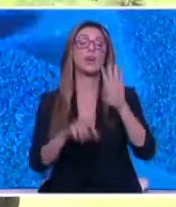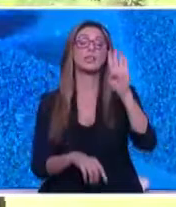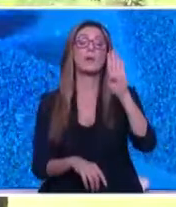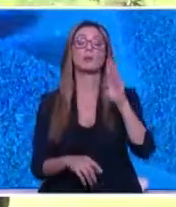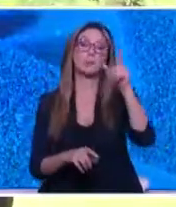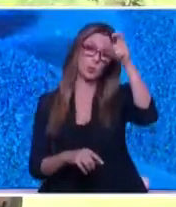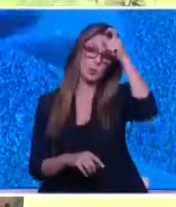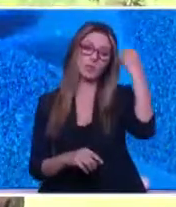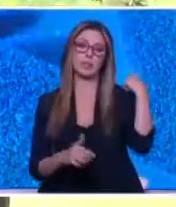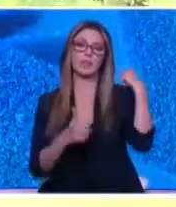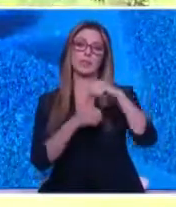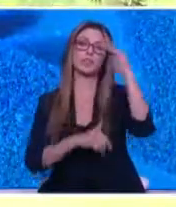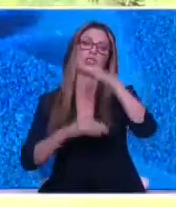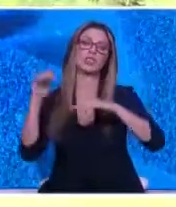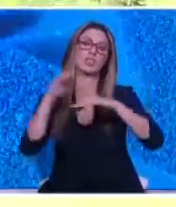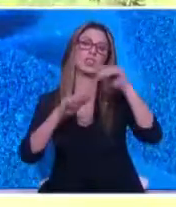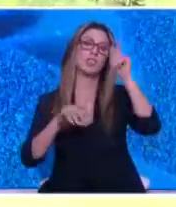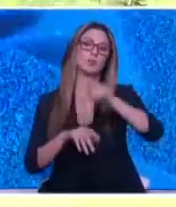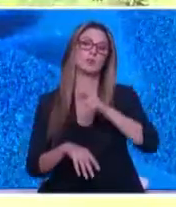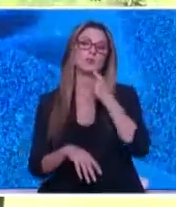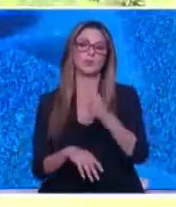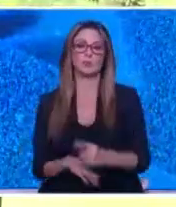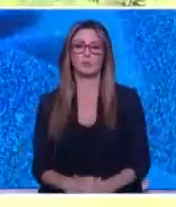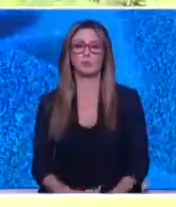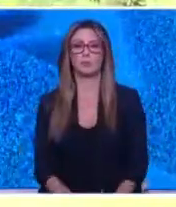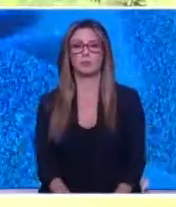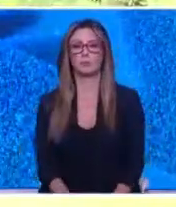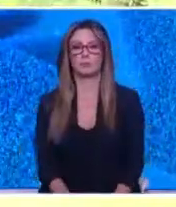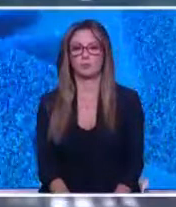Türkiye'yi yeniden inşa edeceklerini belirtti.